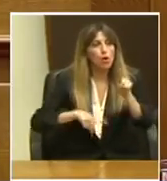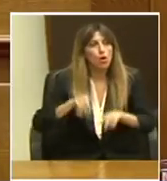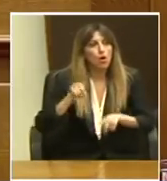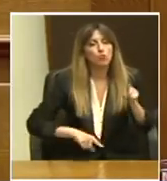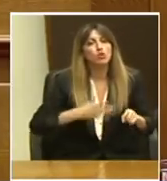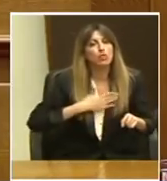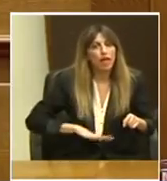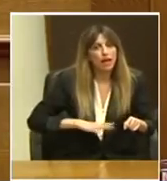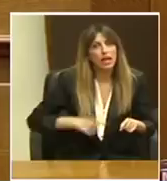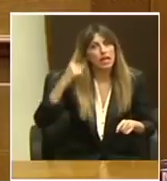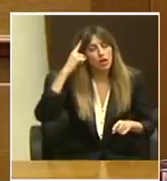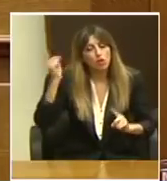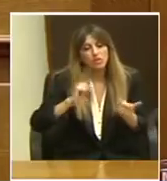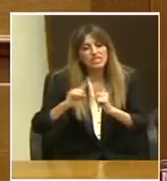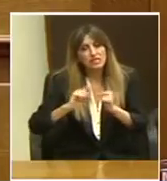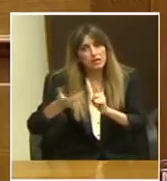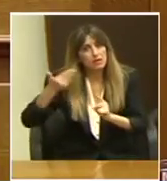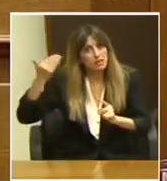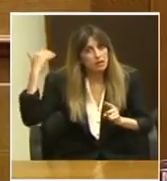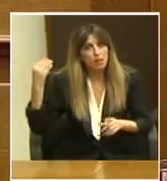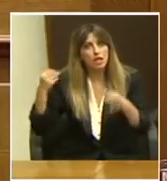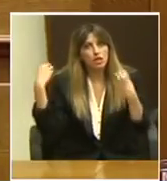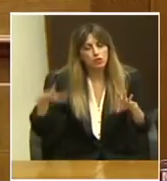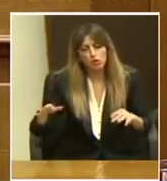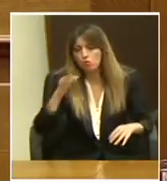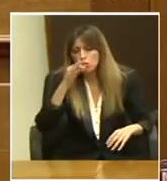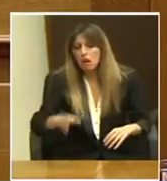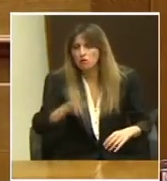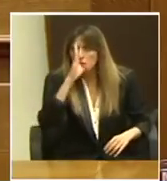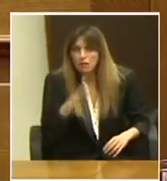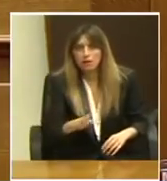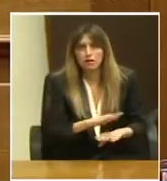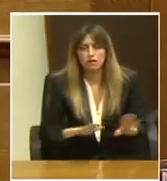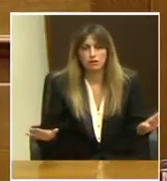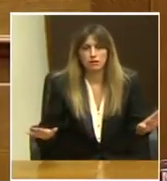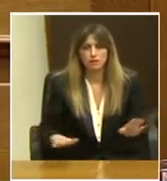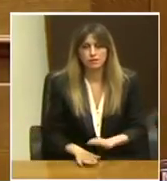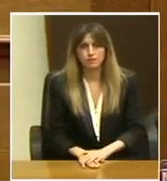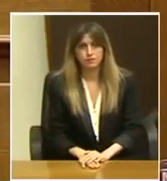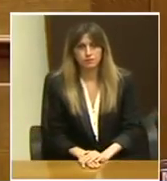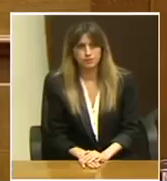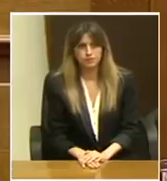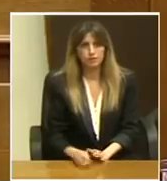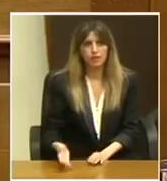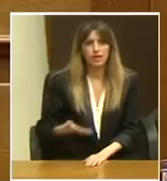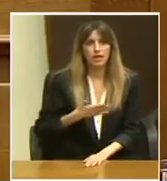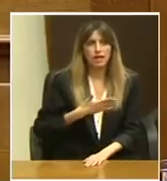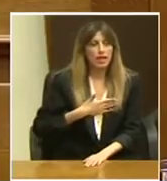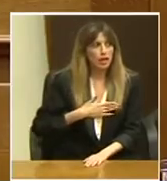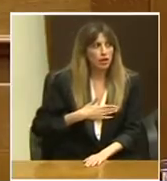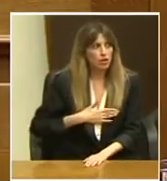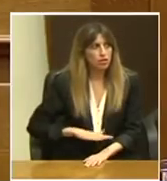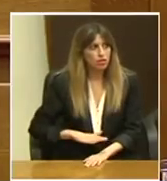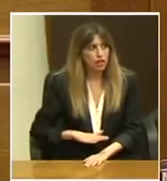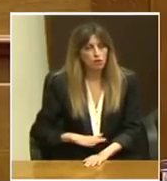ορθή, να το πει στα ίσια. Θέλουμε ανατροπή του διεθνούς δικαίου. Θέλουμε να γίνουν πράξεις που θα τα πάρουμε όλα